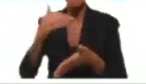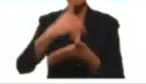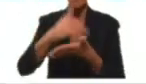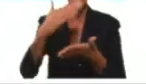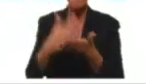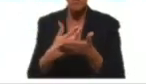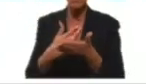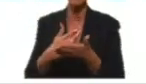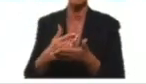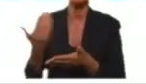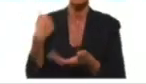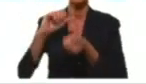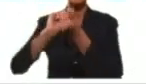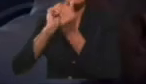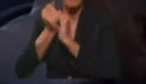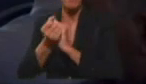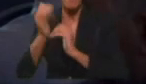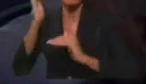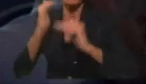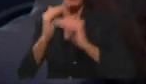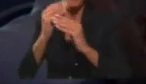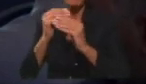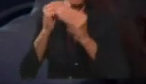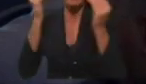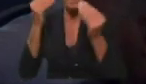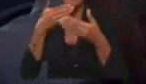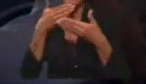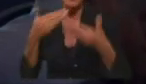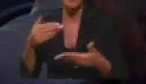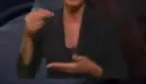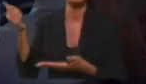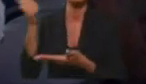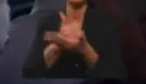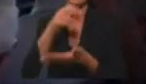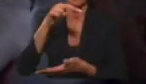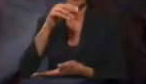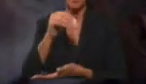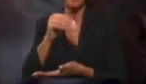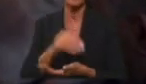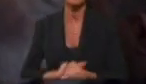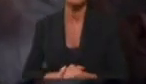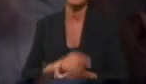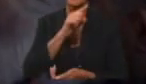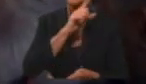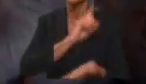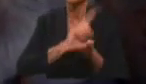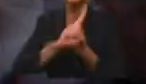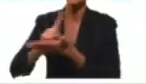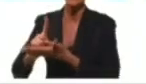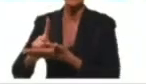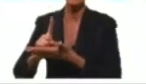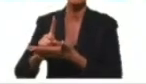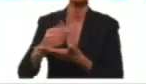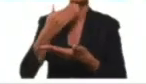zostać zmodernizowane i rozbudowane właśnie dzięki środkom Unii Europejskiej. Jest to sukces na miarę